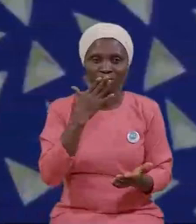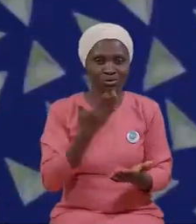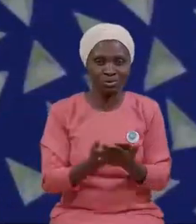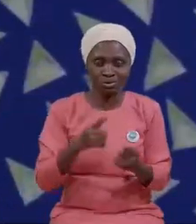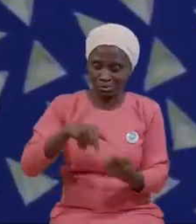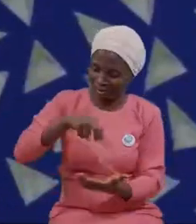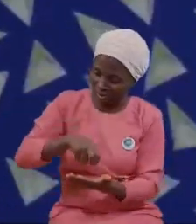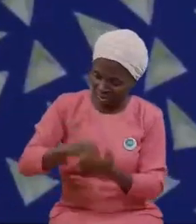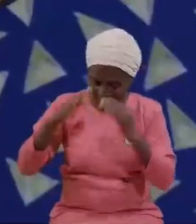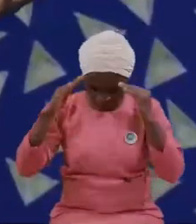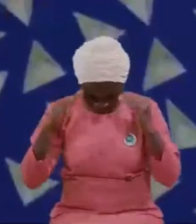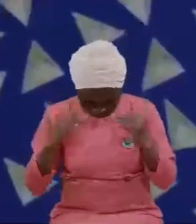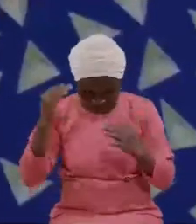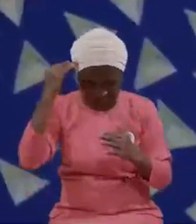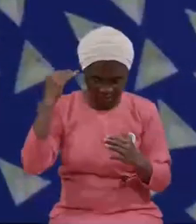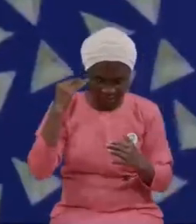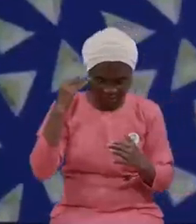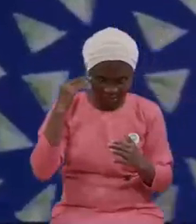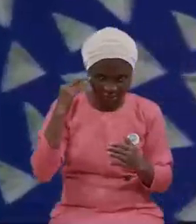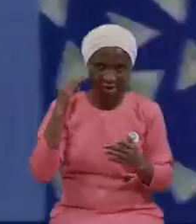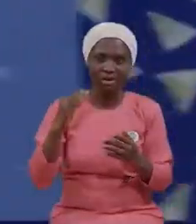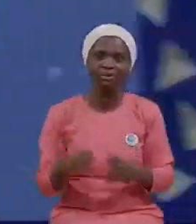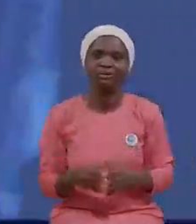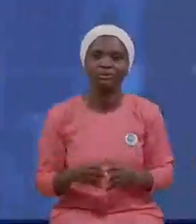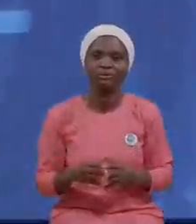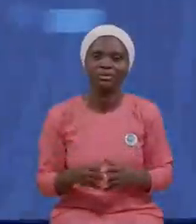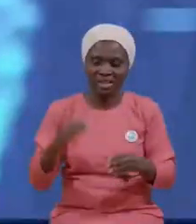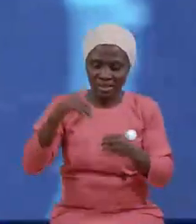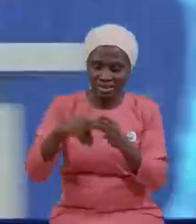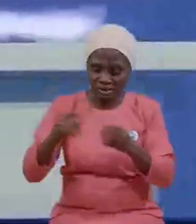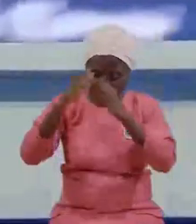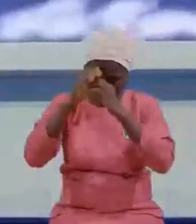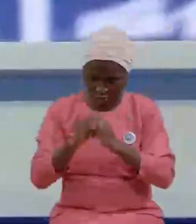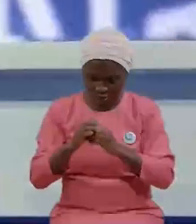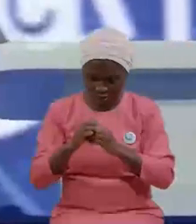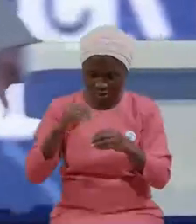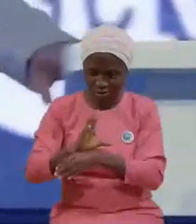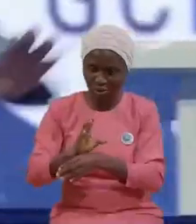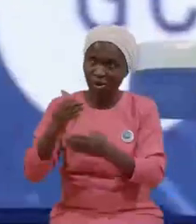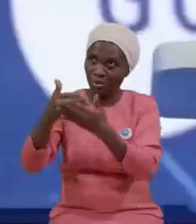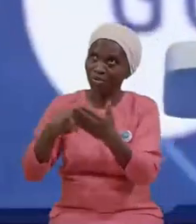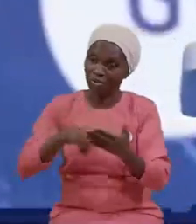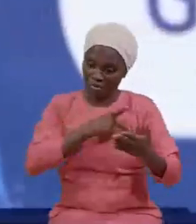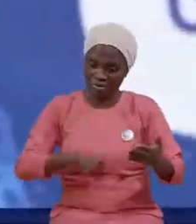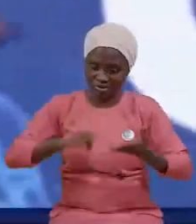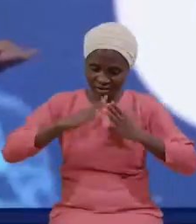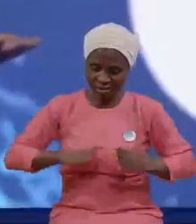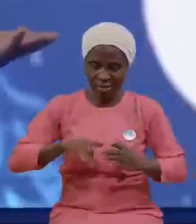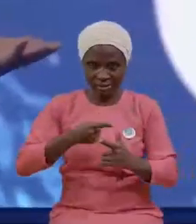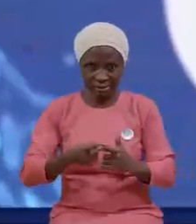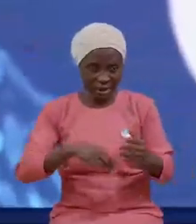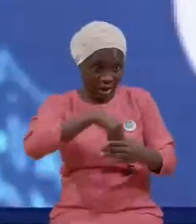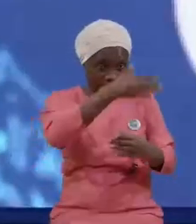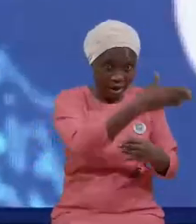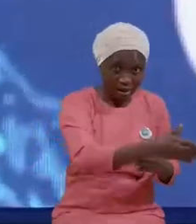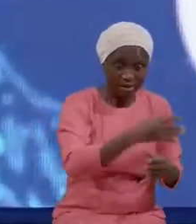Ce n'est pas suffisant de fléchir les genoux, de se courber devant le Prince de la paix, mais